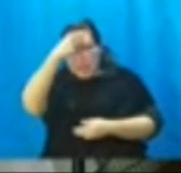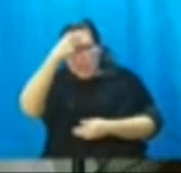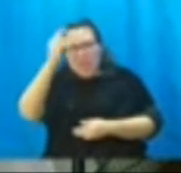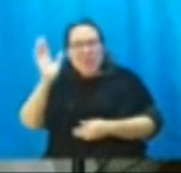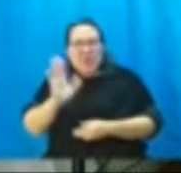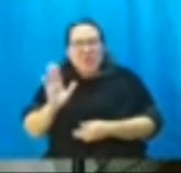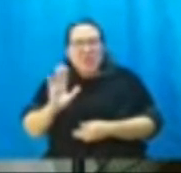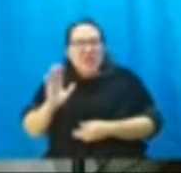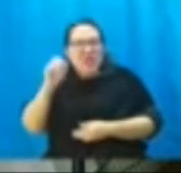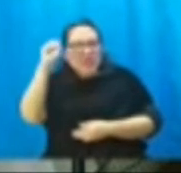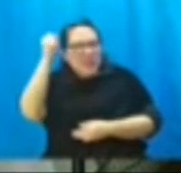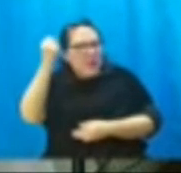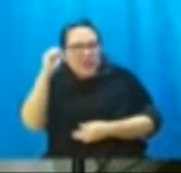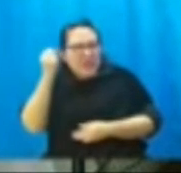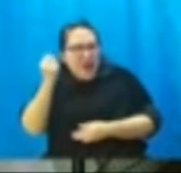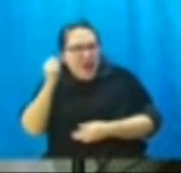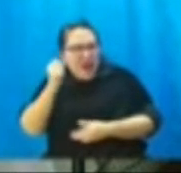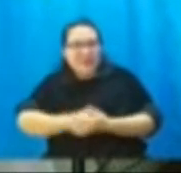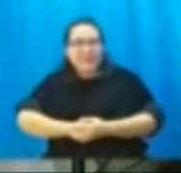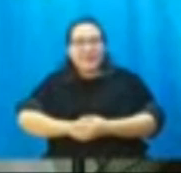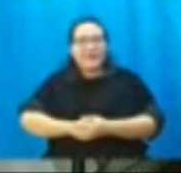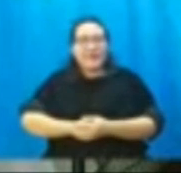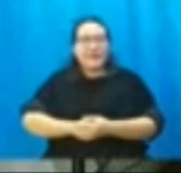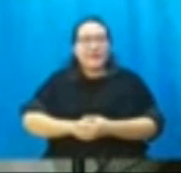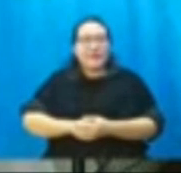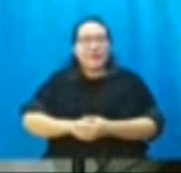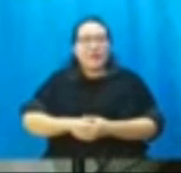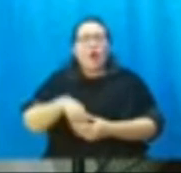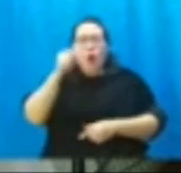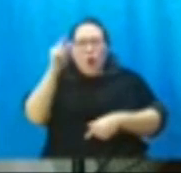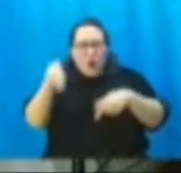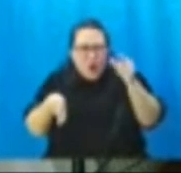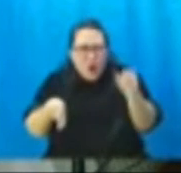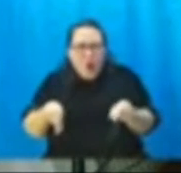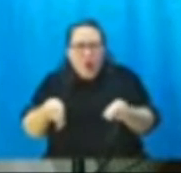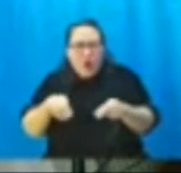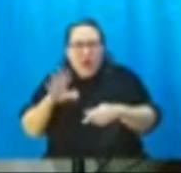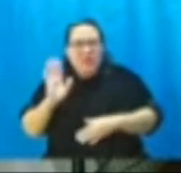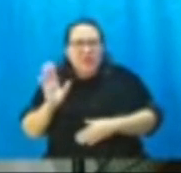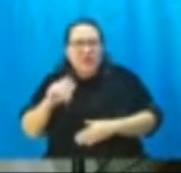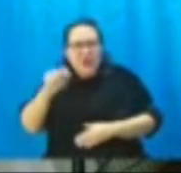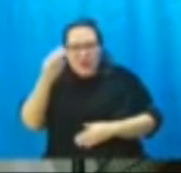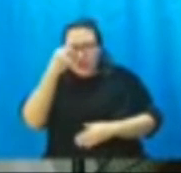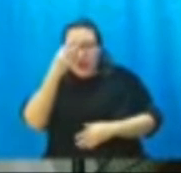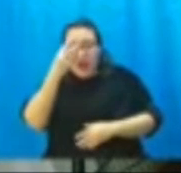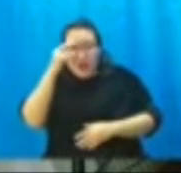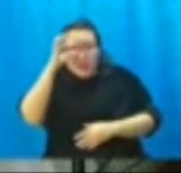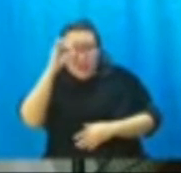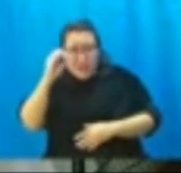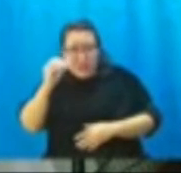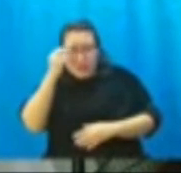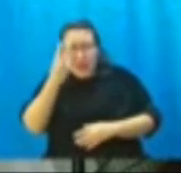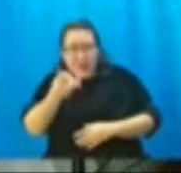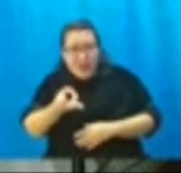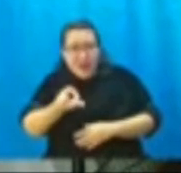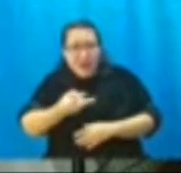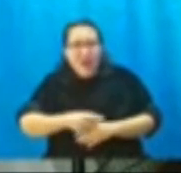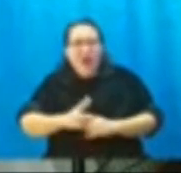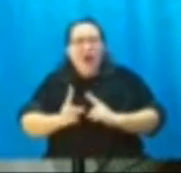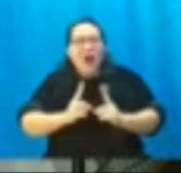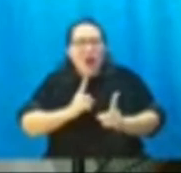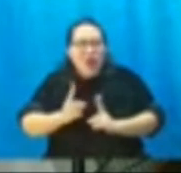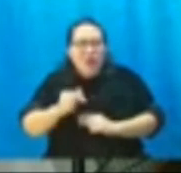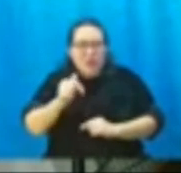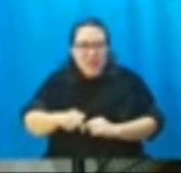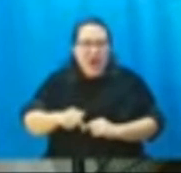Hai mereka ini tidak menyadari keadaan sekarang ini memang keadaan Jang kritis Hai Maut